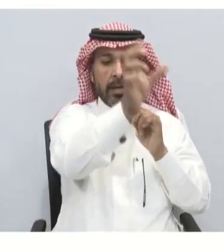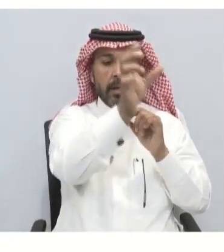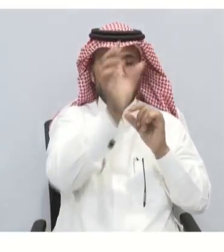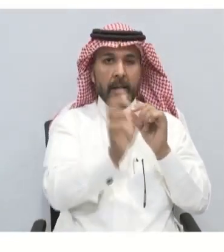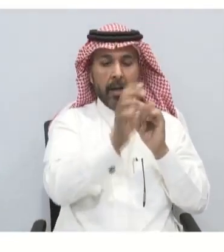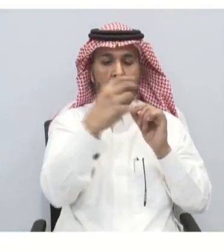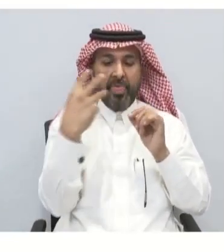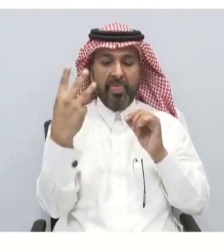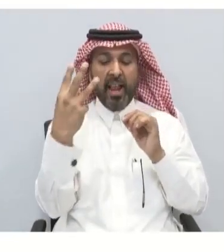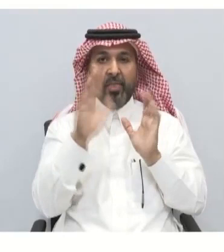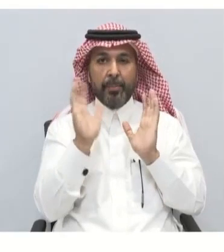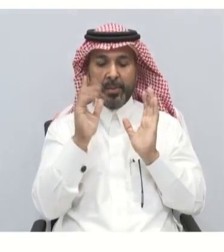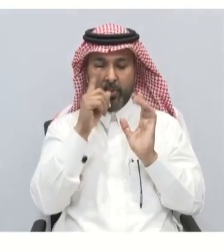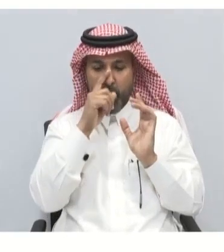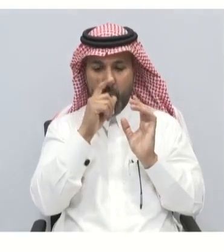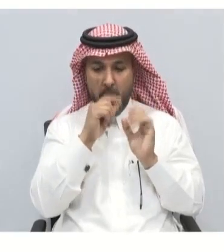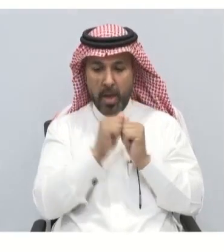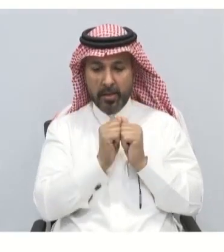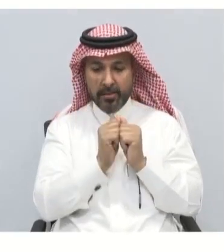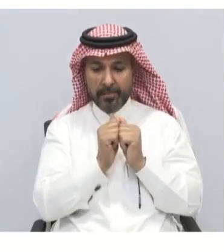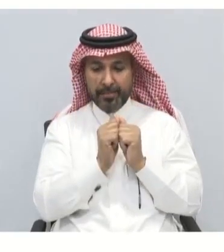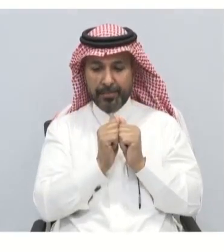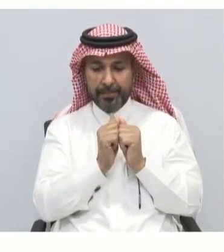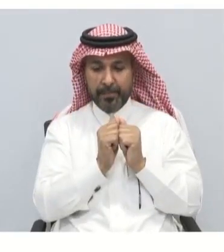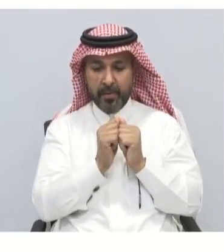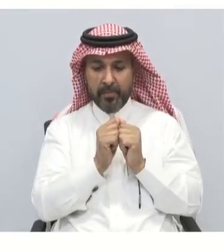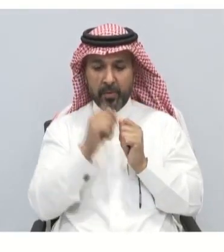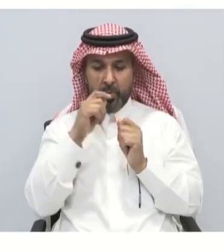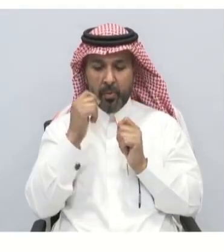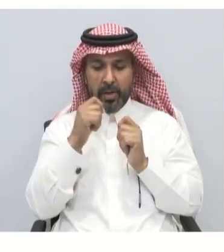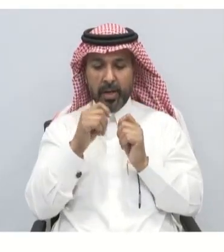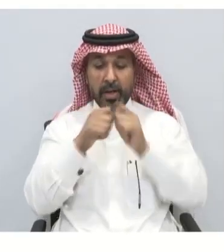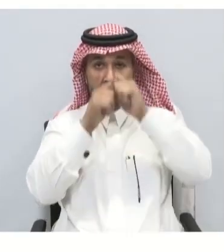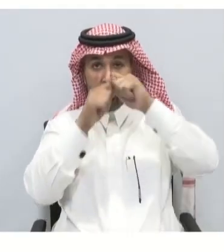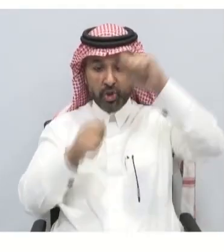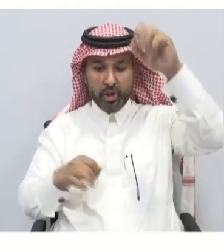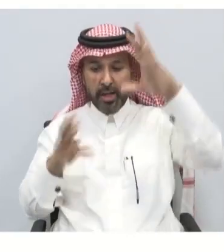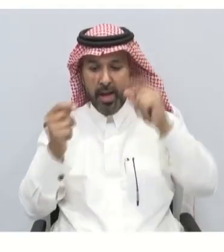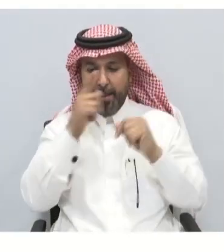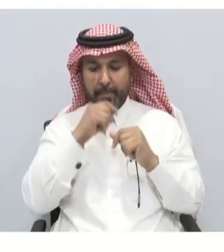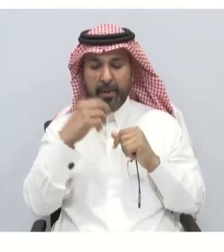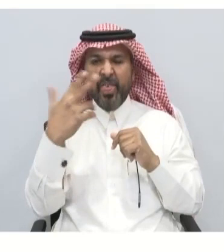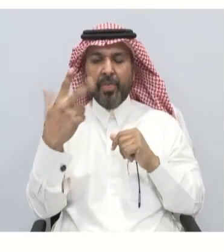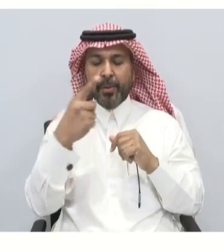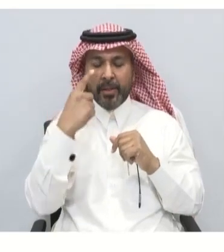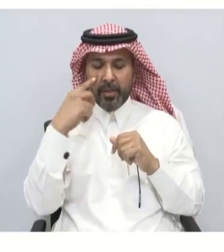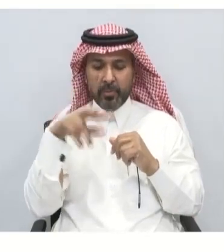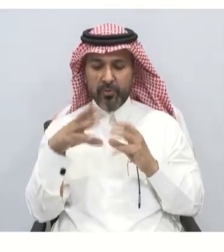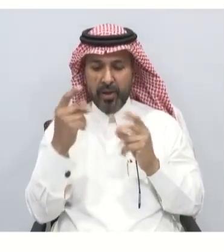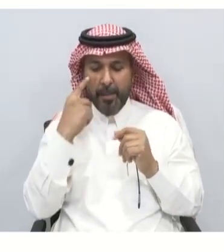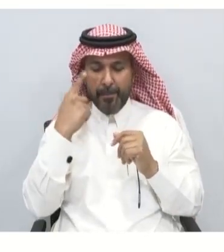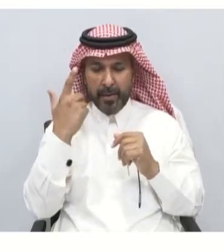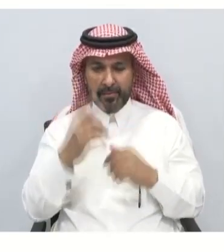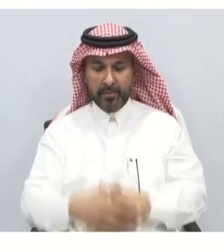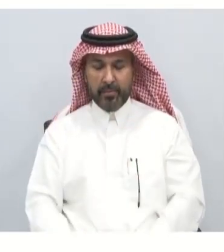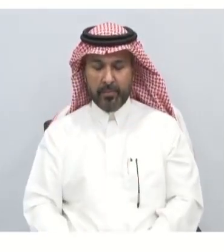الجدار جميعها متساويه فاذا كان طول الجدار 18 قدما فكم يجب ان يكون طول تلك المسافه اول شيء